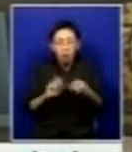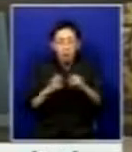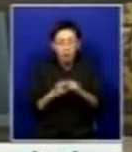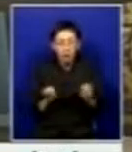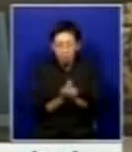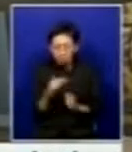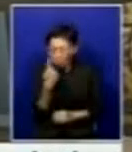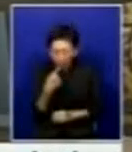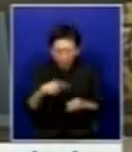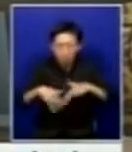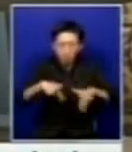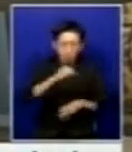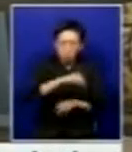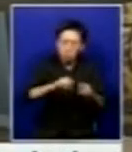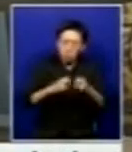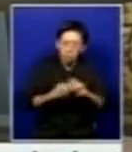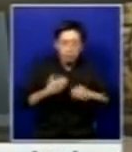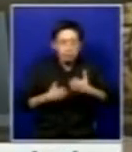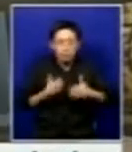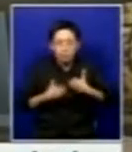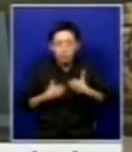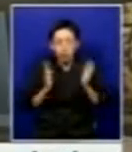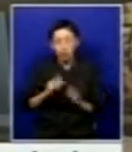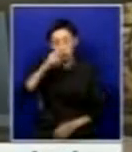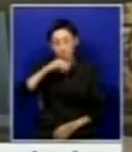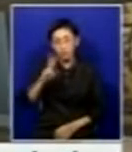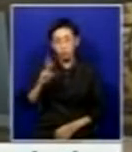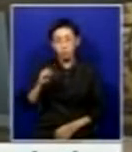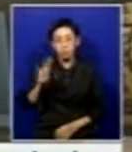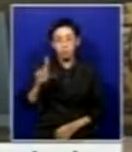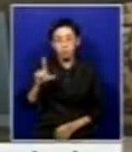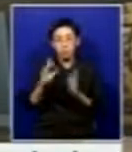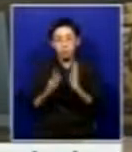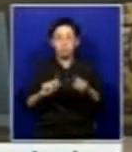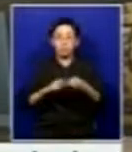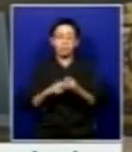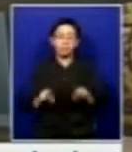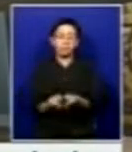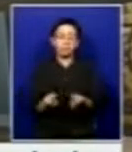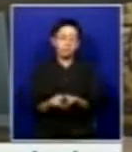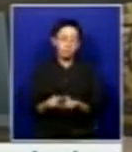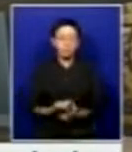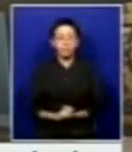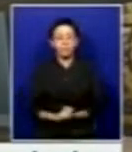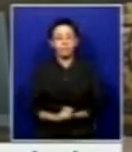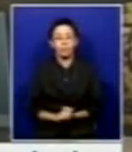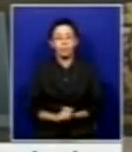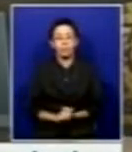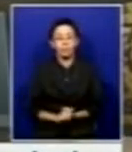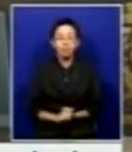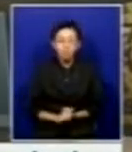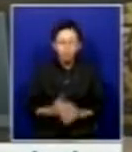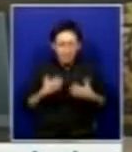าทุกคนครับท่านประธานครับคนไทย67ล้านคนได้รับผลกระทบหมด จะมากจะน้อยก็แตกต่างกัน